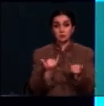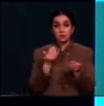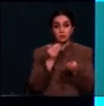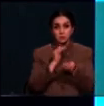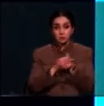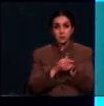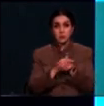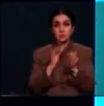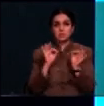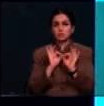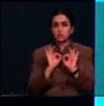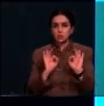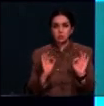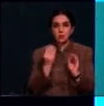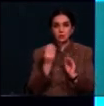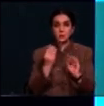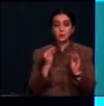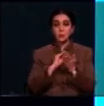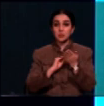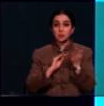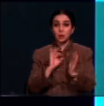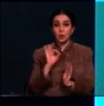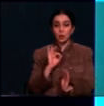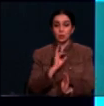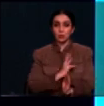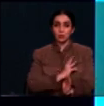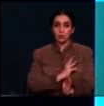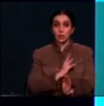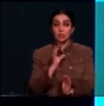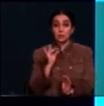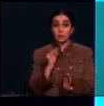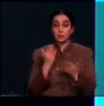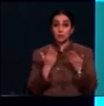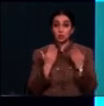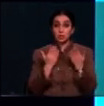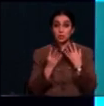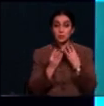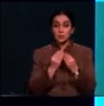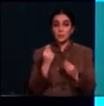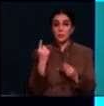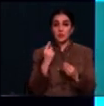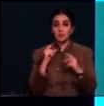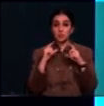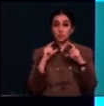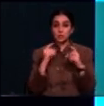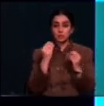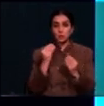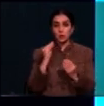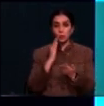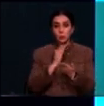его замечательным произведением о любви. Мы с вами прочитаем первую часть его